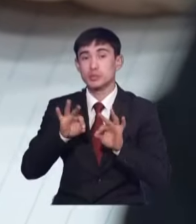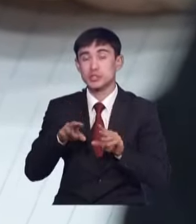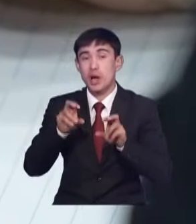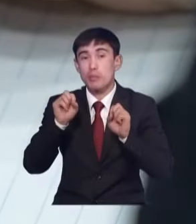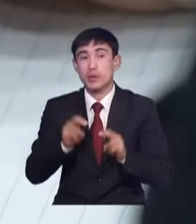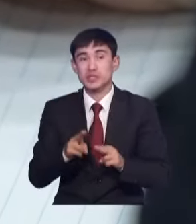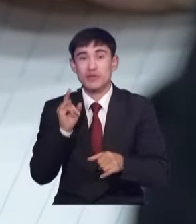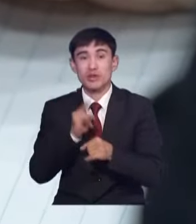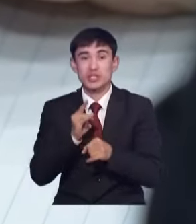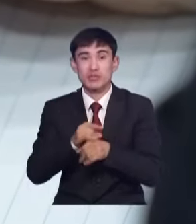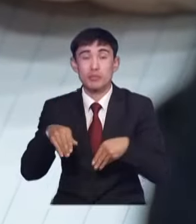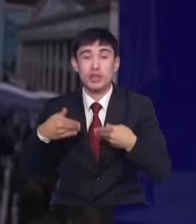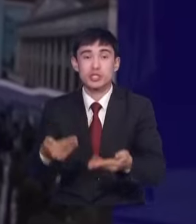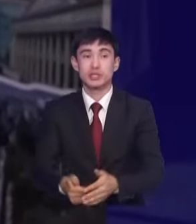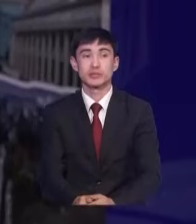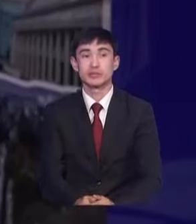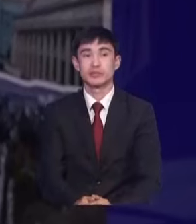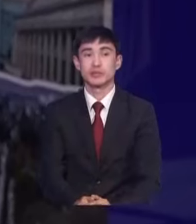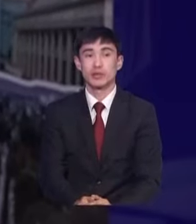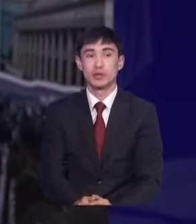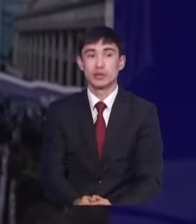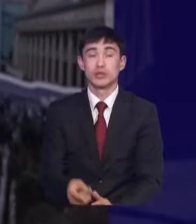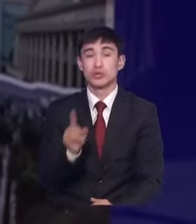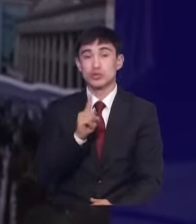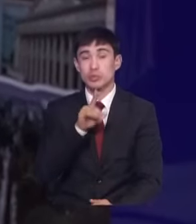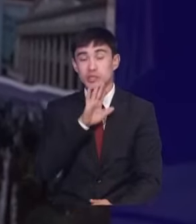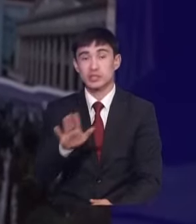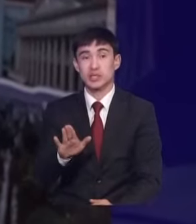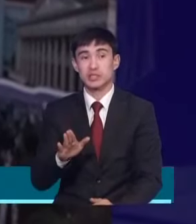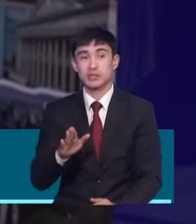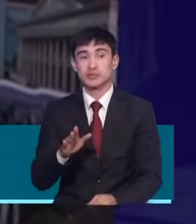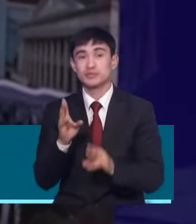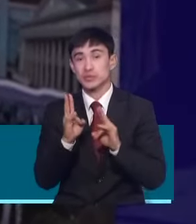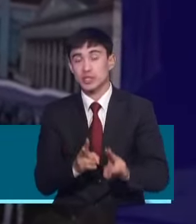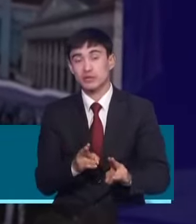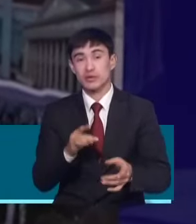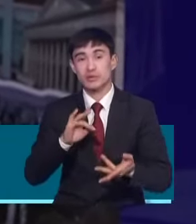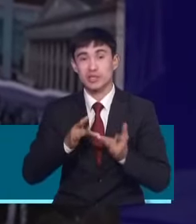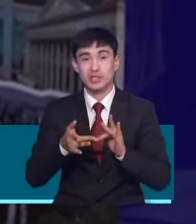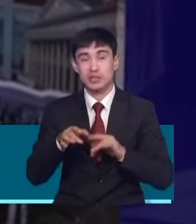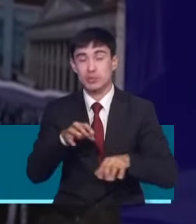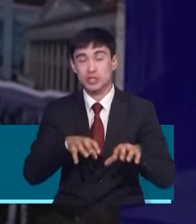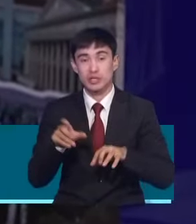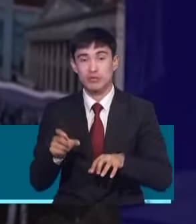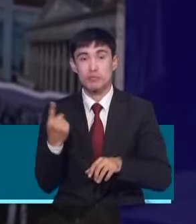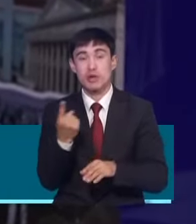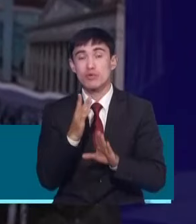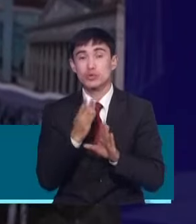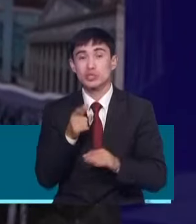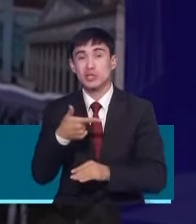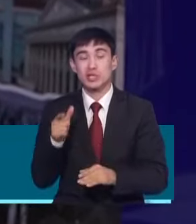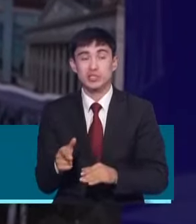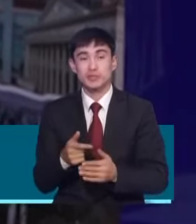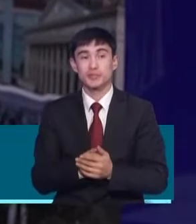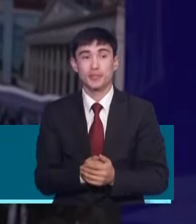опасности фальшивых предложений чтобы не стать жертвами интернет-мошенников очередь